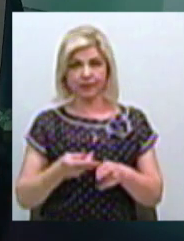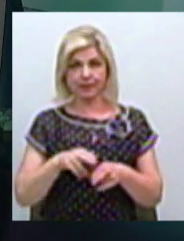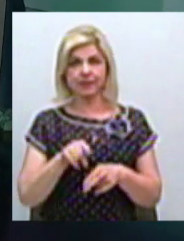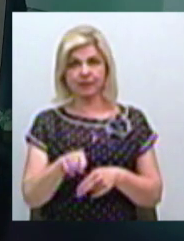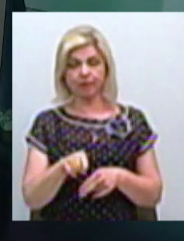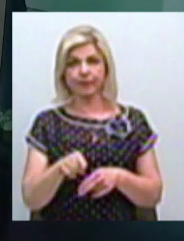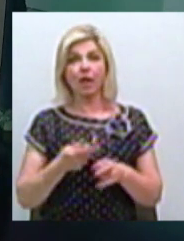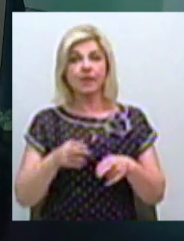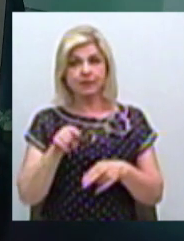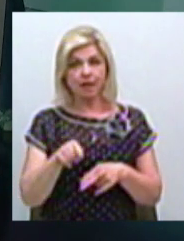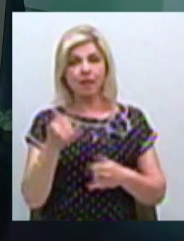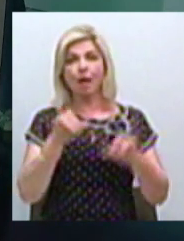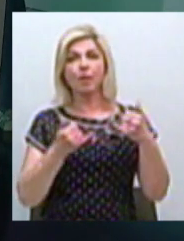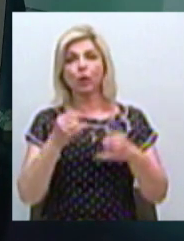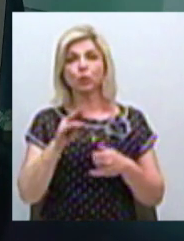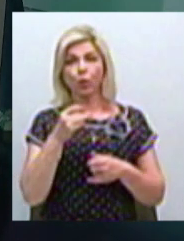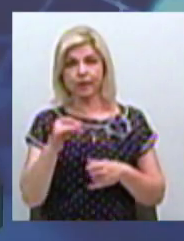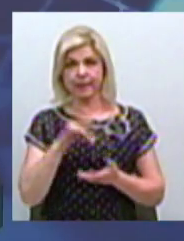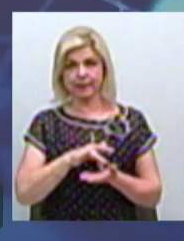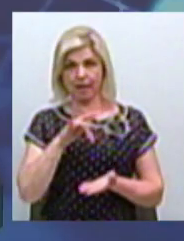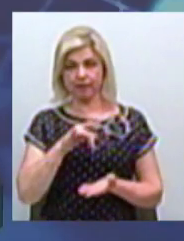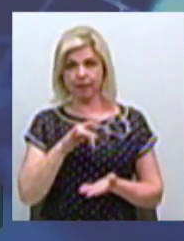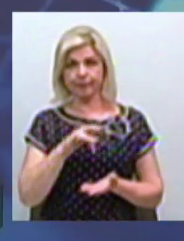це лабораторний центр. Звичайно.